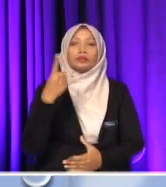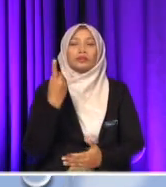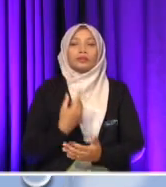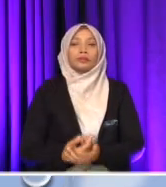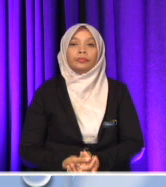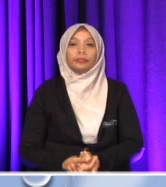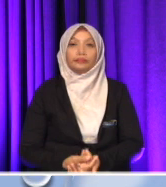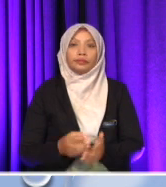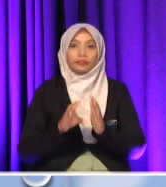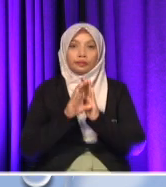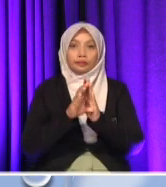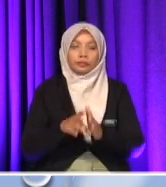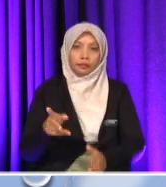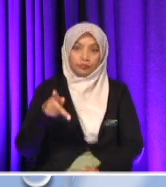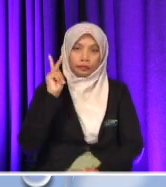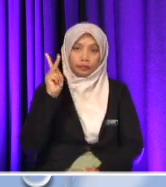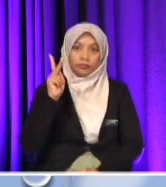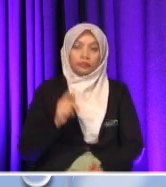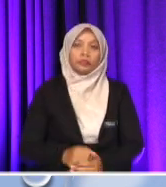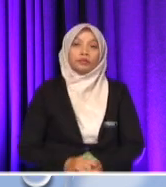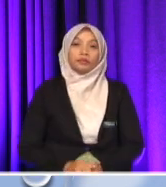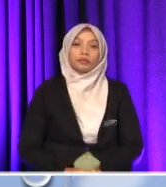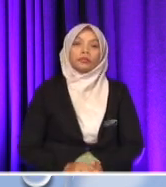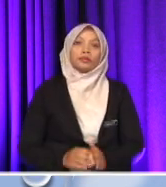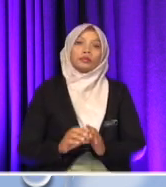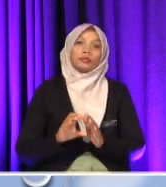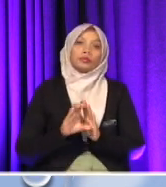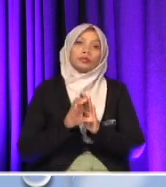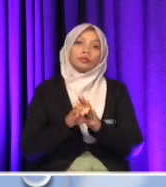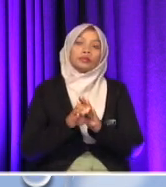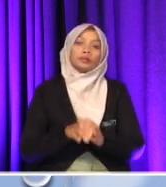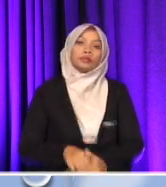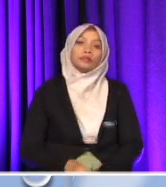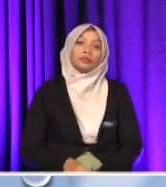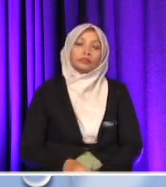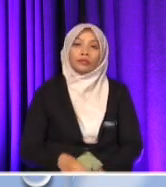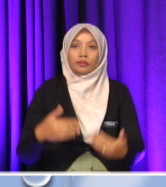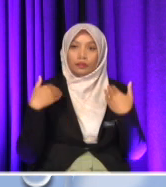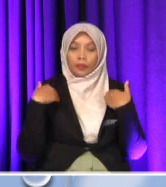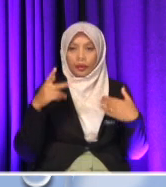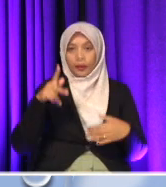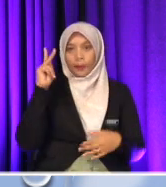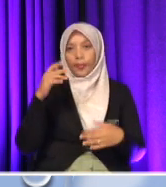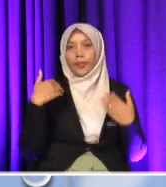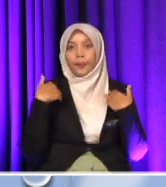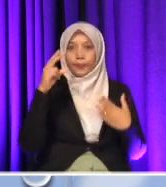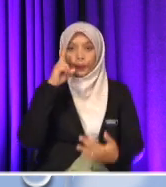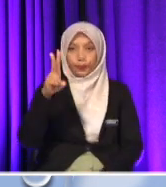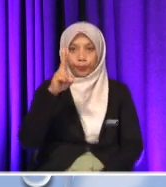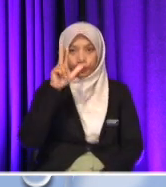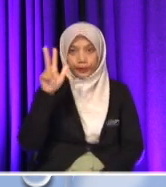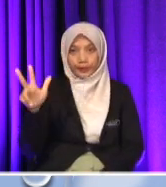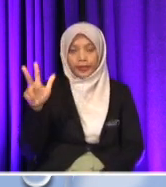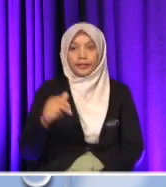macam kuasa tadi kan, kuasa. Okey, cumanya kuasa tadi kita melibatkan ada dua tadi komponen. Okey, yang tadi kuasa